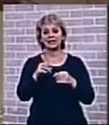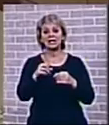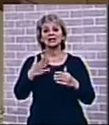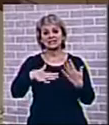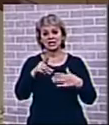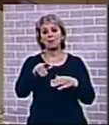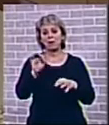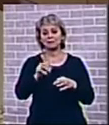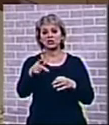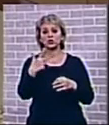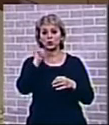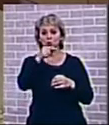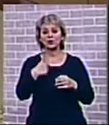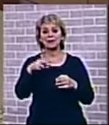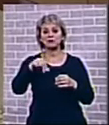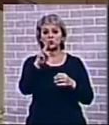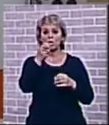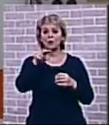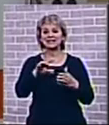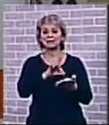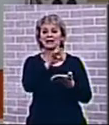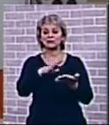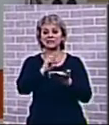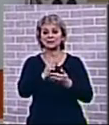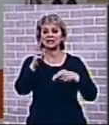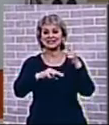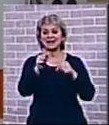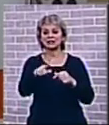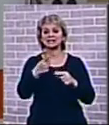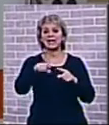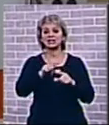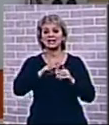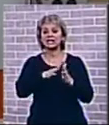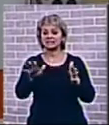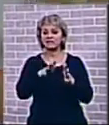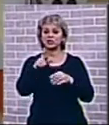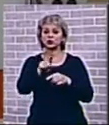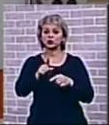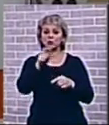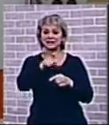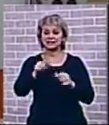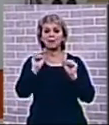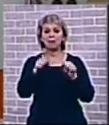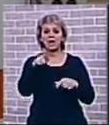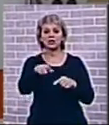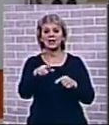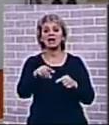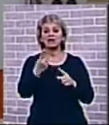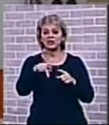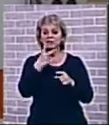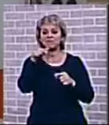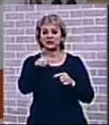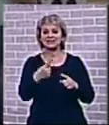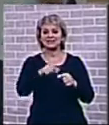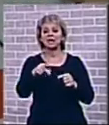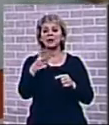насладиться моментом. 3 года мы в Песчанокопском районе занимались строительством оптово-волоконной сети связи для того, чтобы население могло в цифровом формате видеть